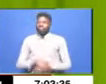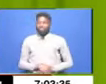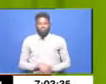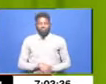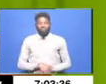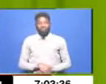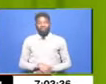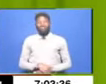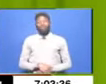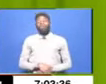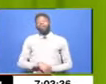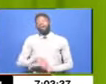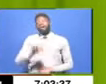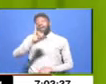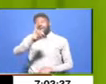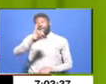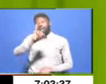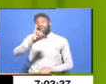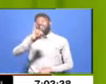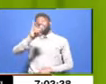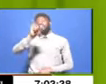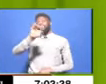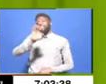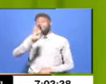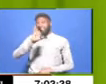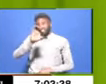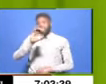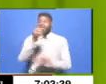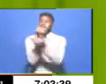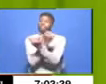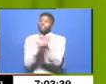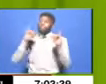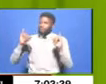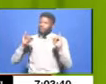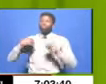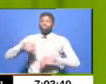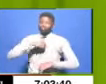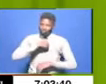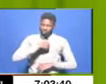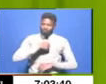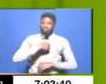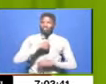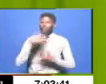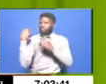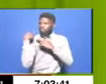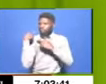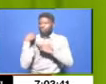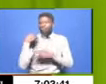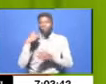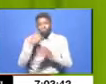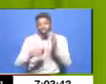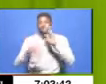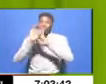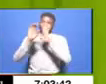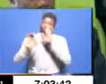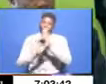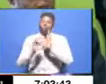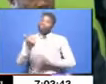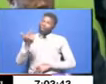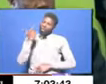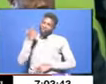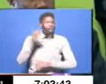commissions and we are only answerable to the constitution and the law, not to any individual or